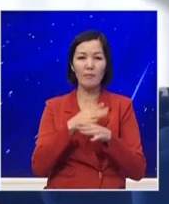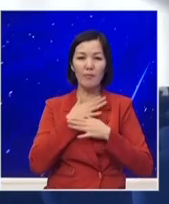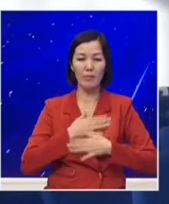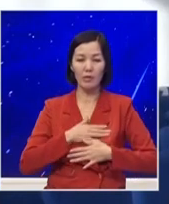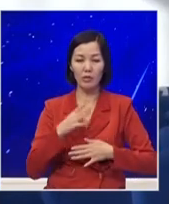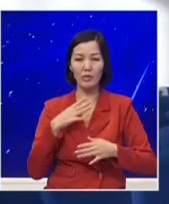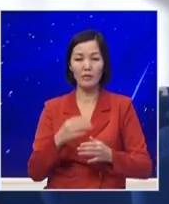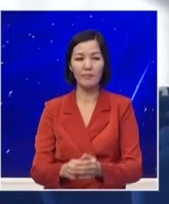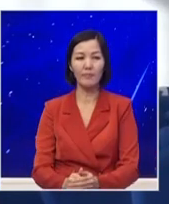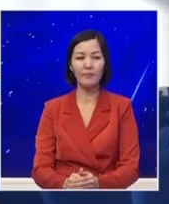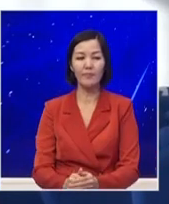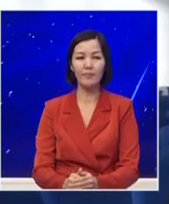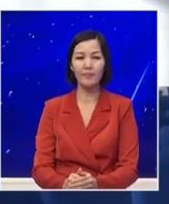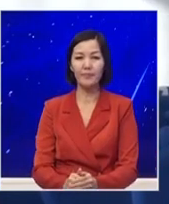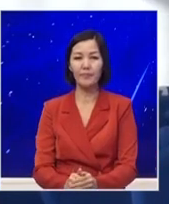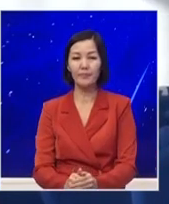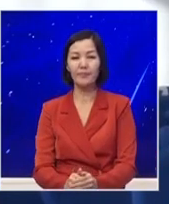положительно.